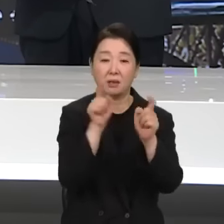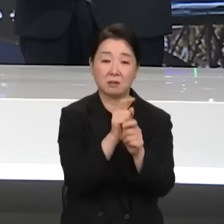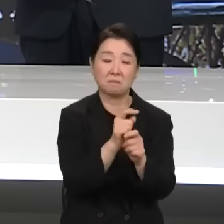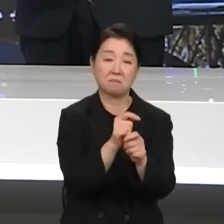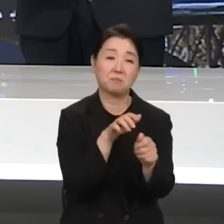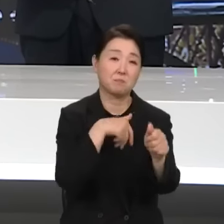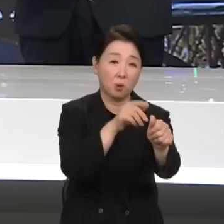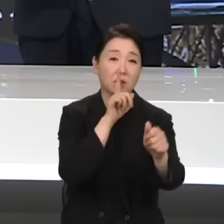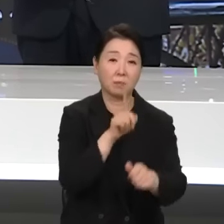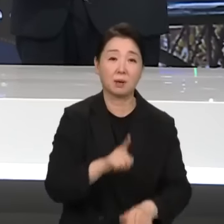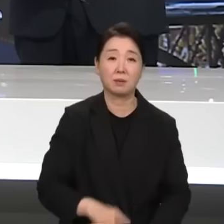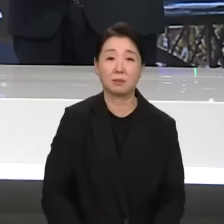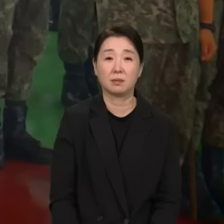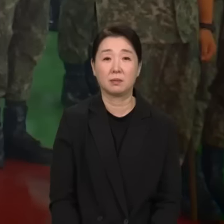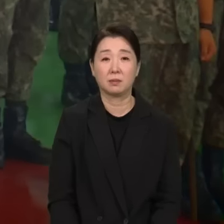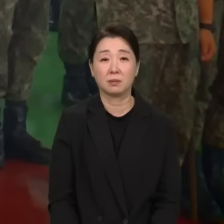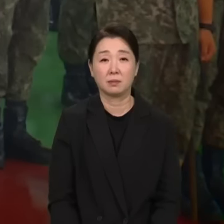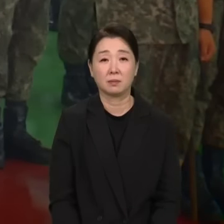김재현 기자입니다.